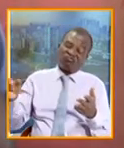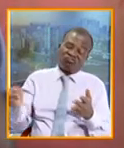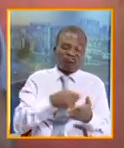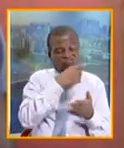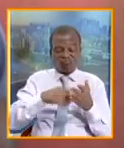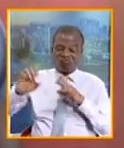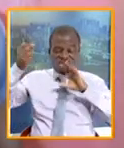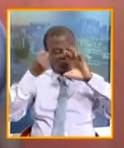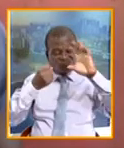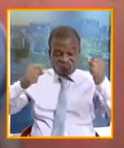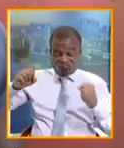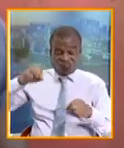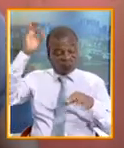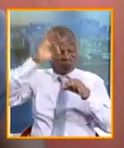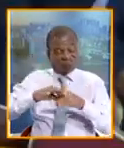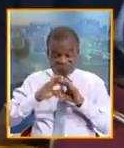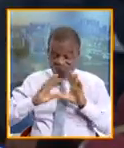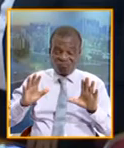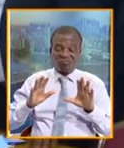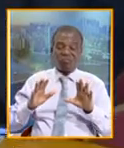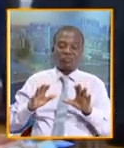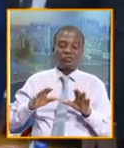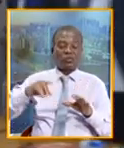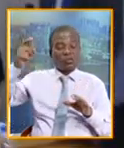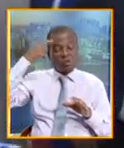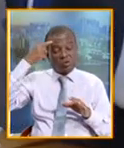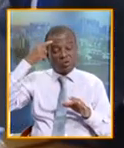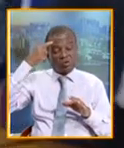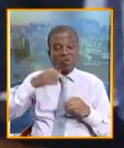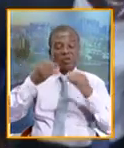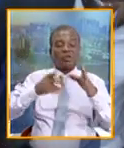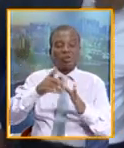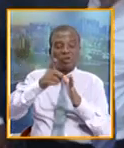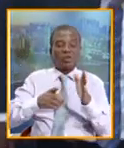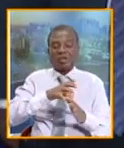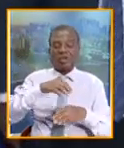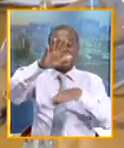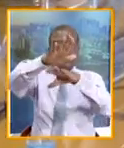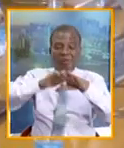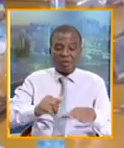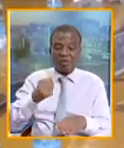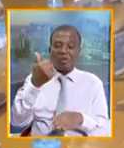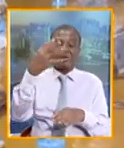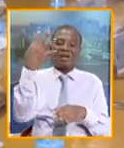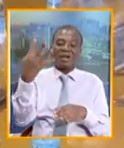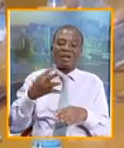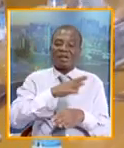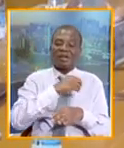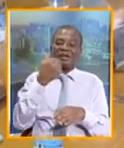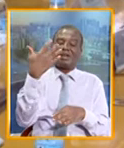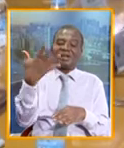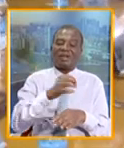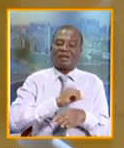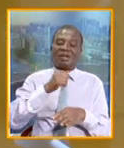demande aussi la réouverture du dialogue politique. Le gouvernement y donne droit et appelle le 14, puis le 15 et enfin